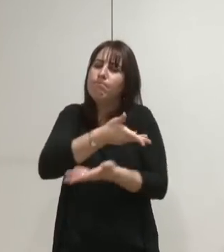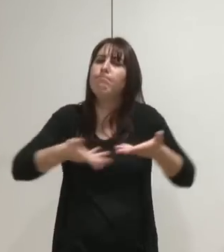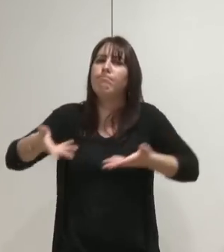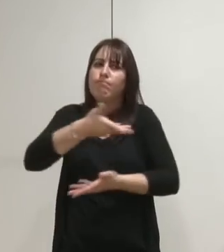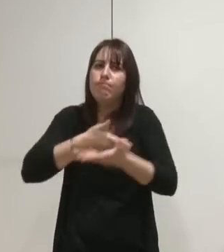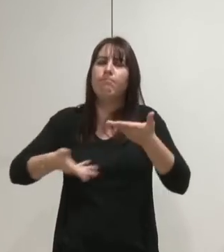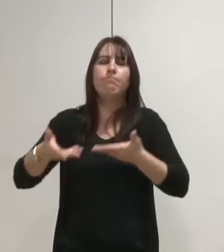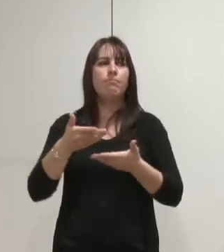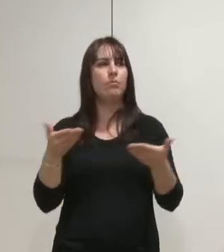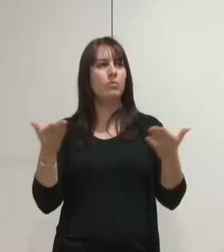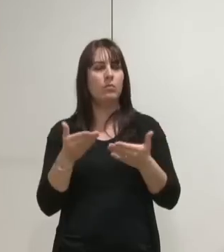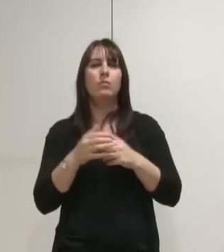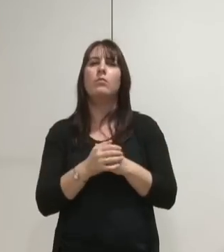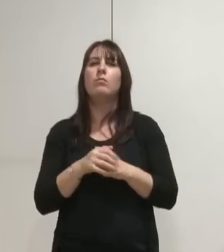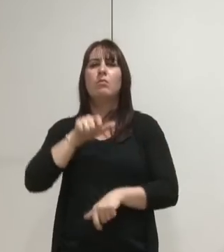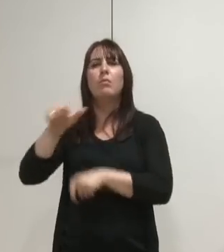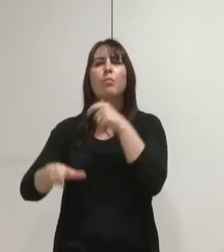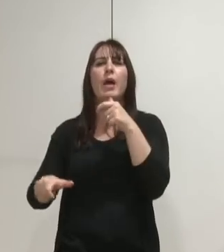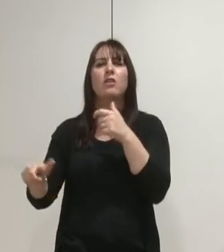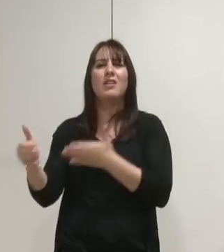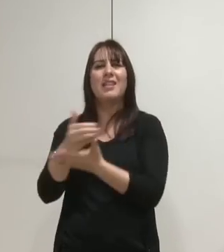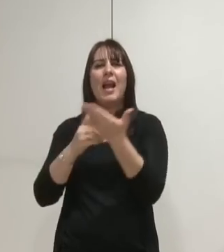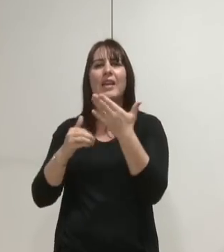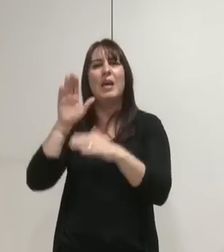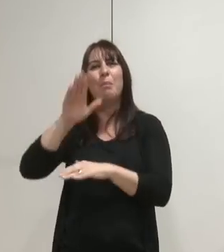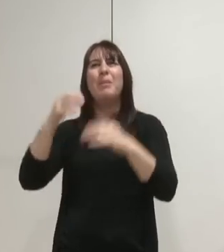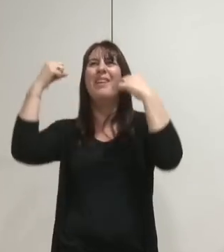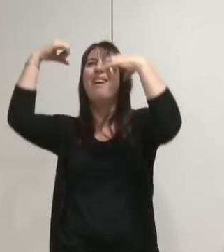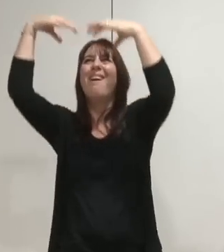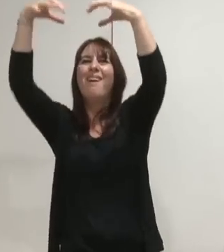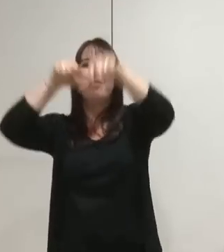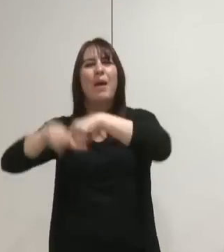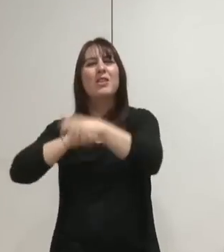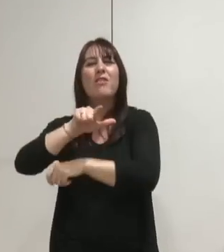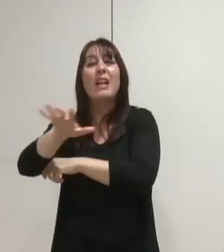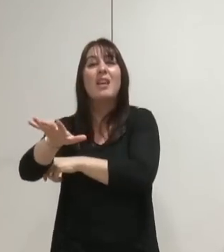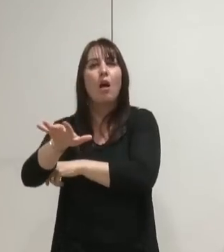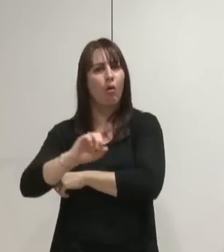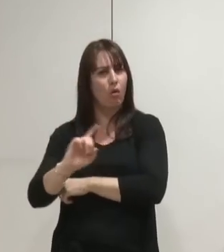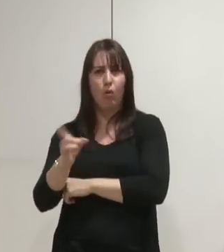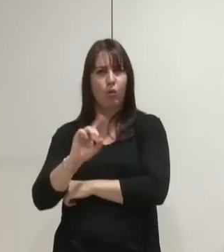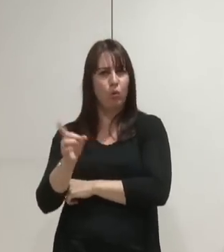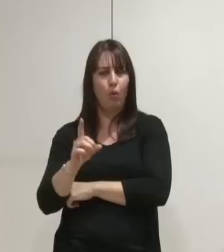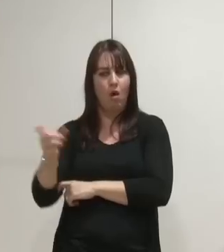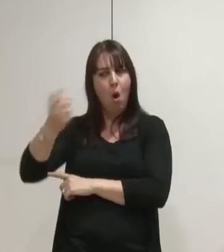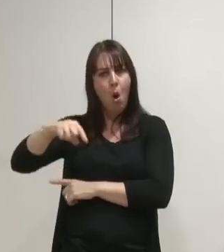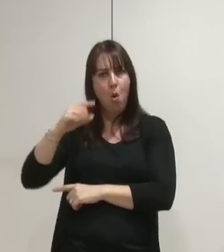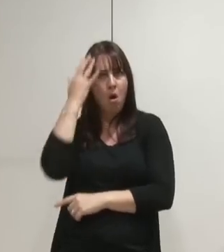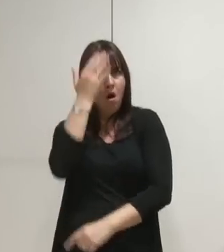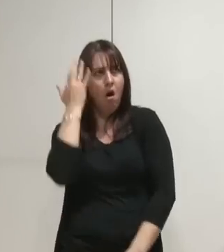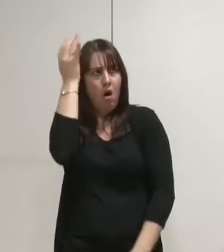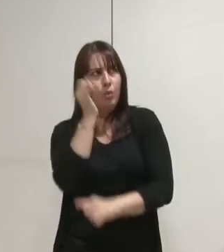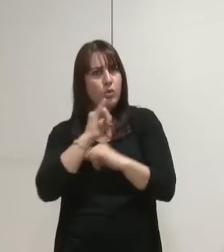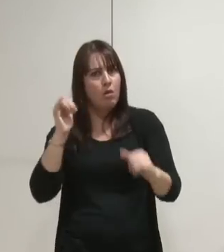seulement les 25 salariés de l'éclairage public de GEG toutefois devant leur légitime inquiétude